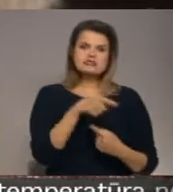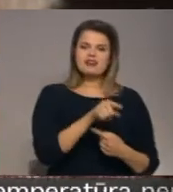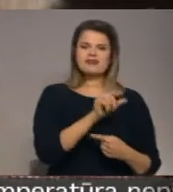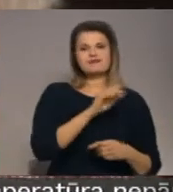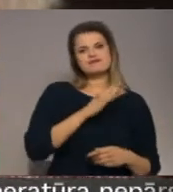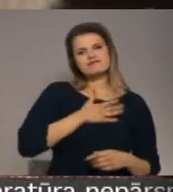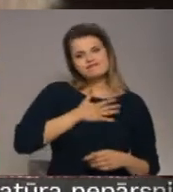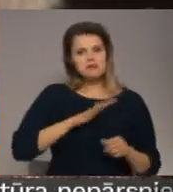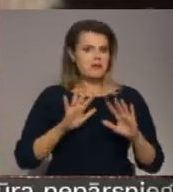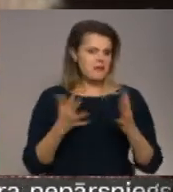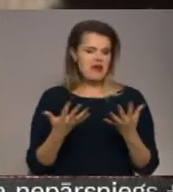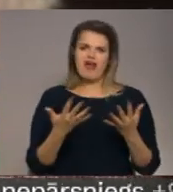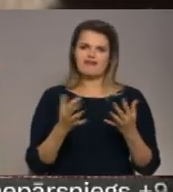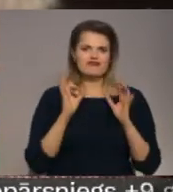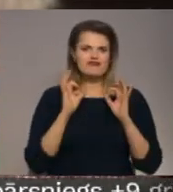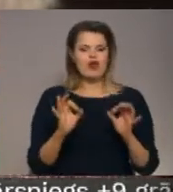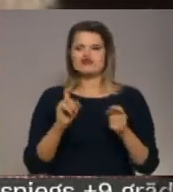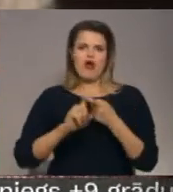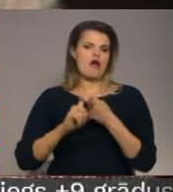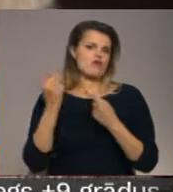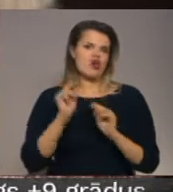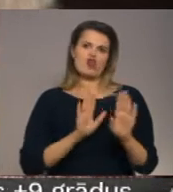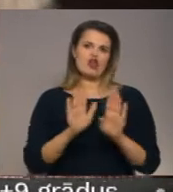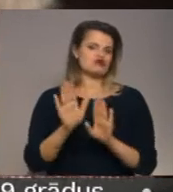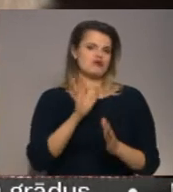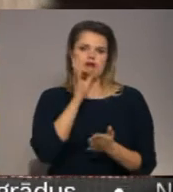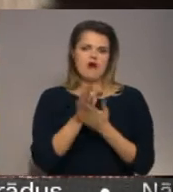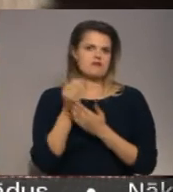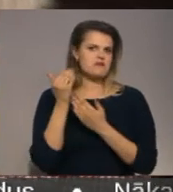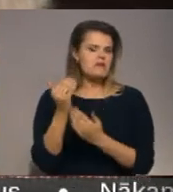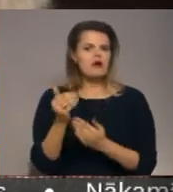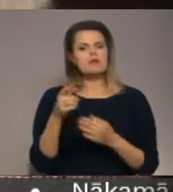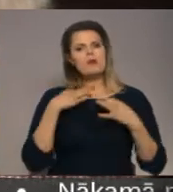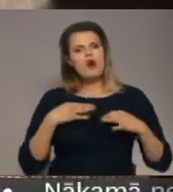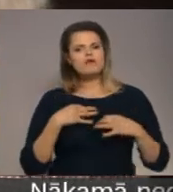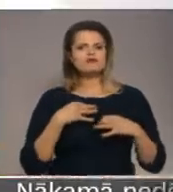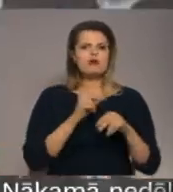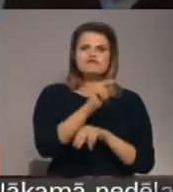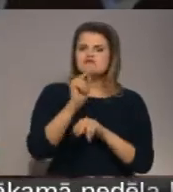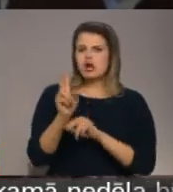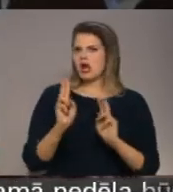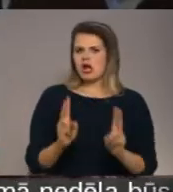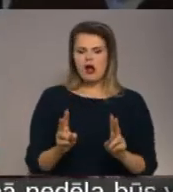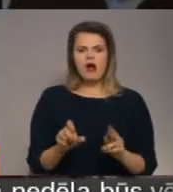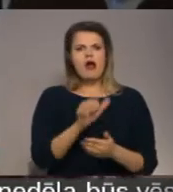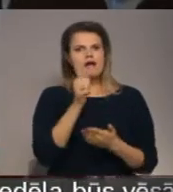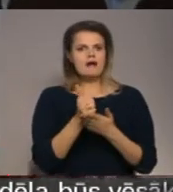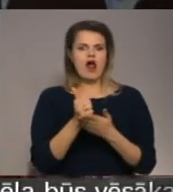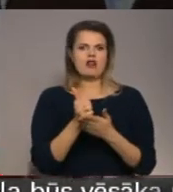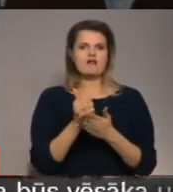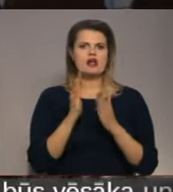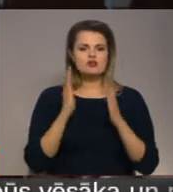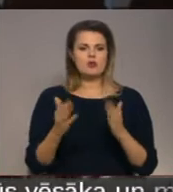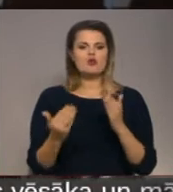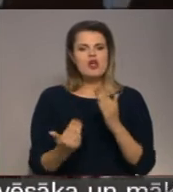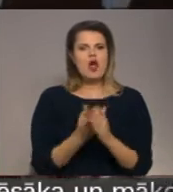manuprāt, tieši no režisora arī ir daudz kas atkarīgs no viņa darba un no viņa profesionalitātes. Galvenais, lai augu režisora